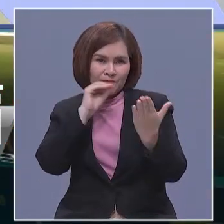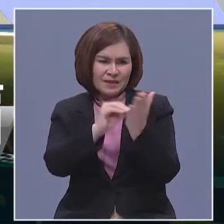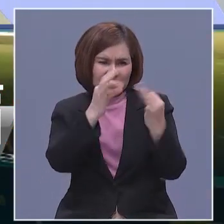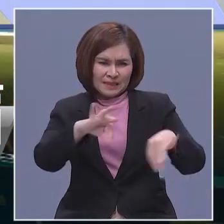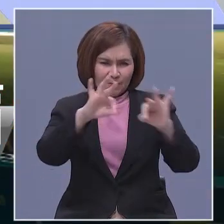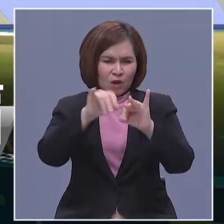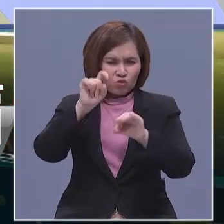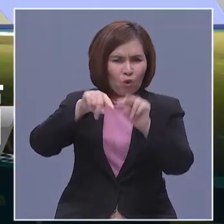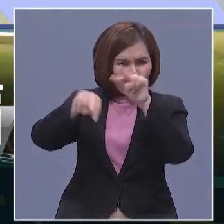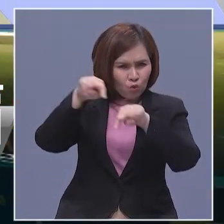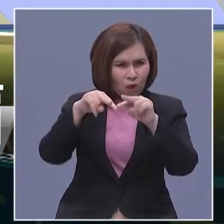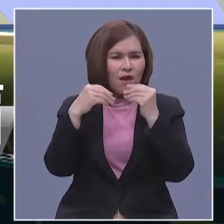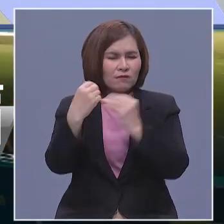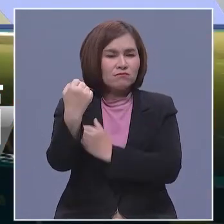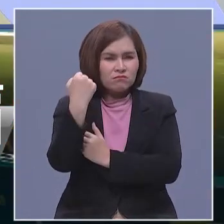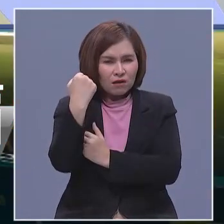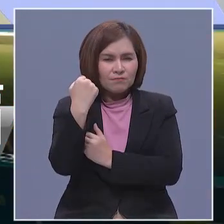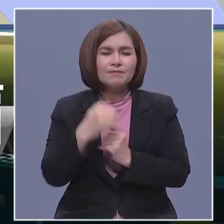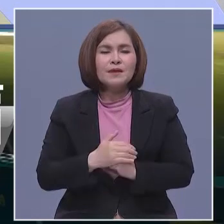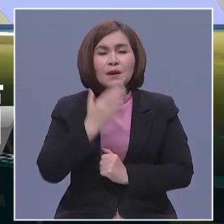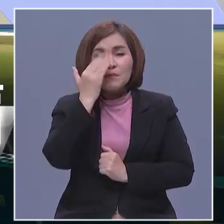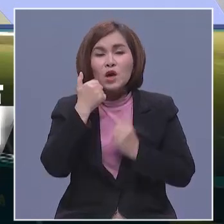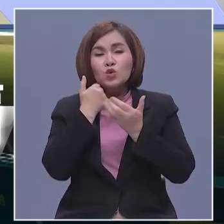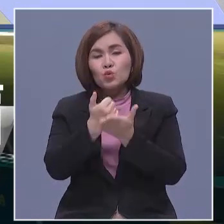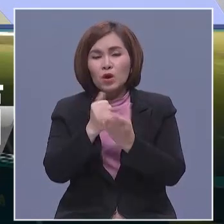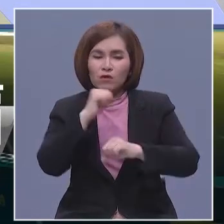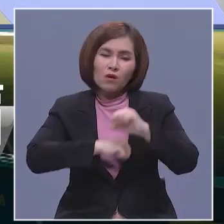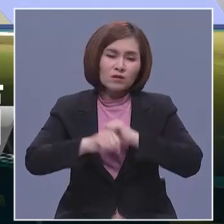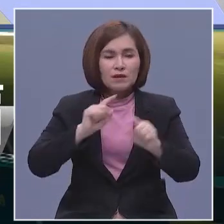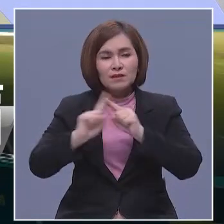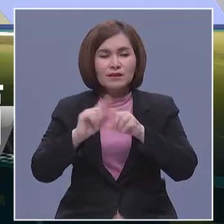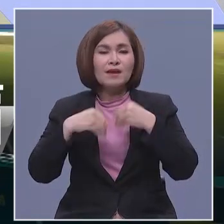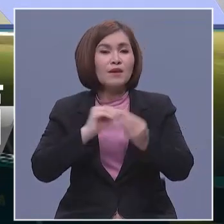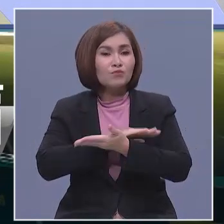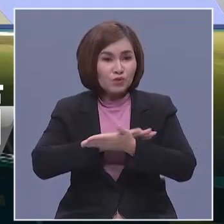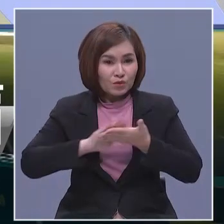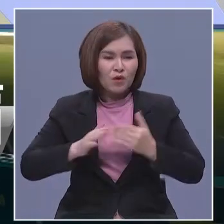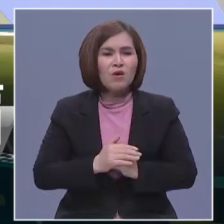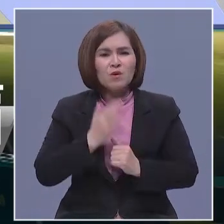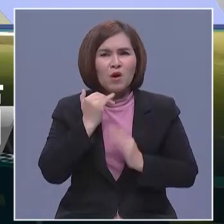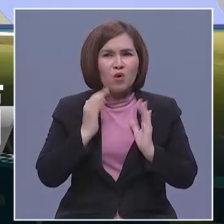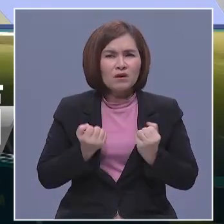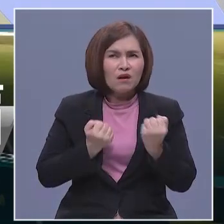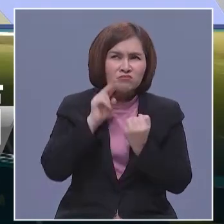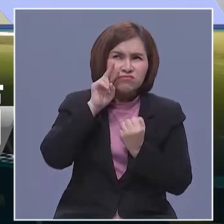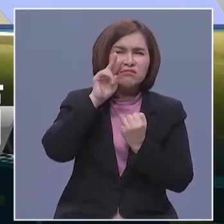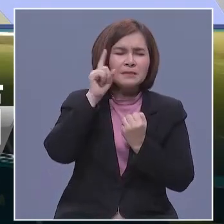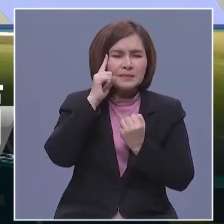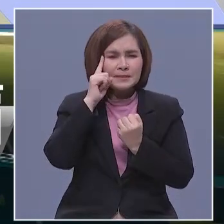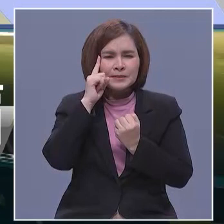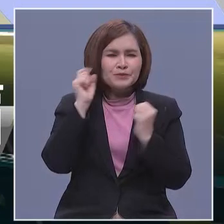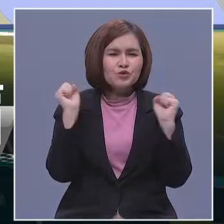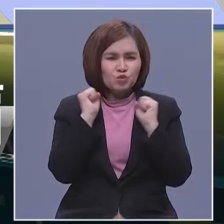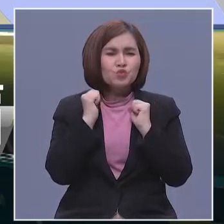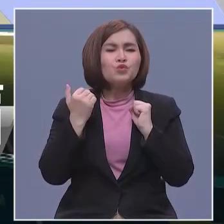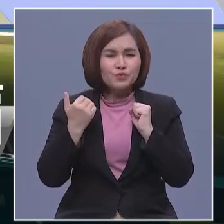ากำกับดูแลให้มันเข้มงวดเข้มข้นให้มันเสร็จสักทีได้แล้ว เพราะคนขับไปข้างล่างอ่ะเขาก็กลัวแม้มองขึ้นไปข้างบน อ ่ะจริงๆเราไม่ต้อง